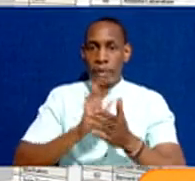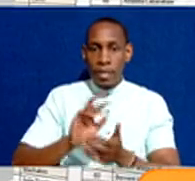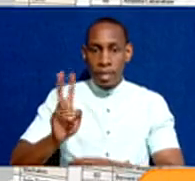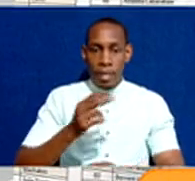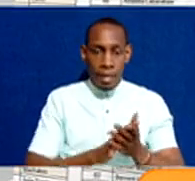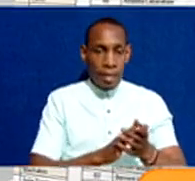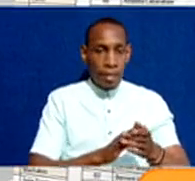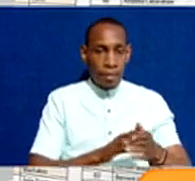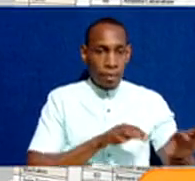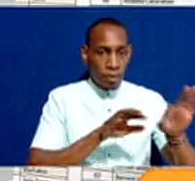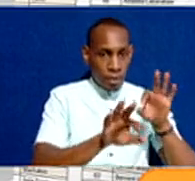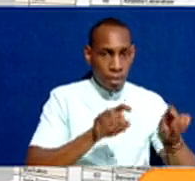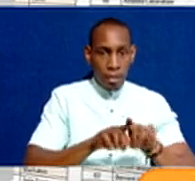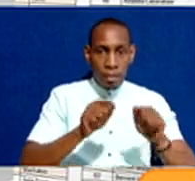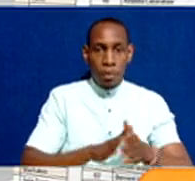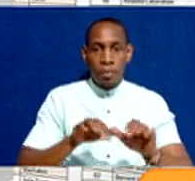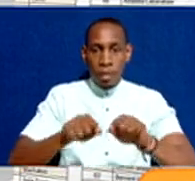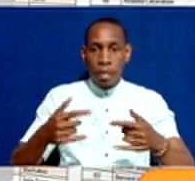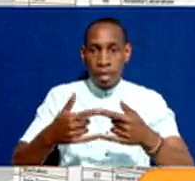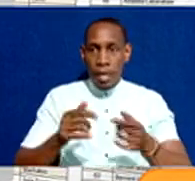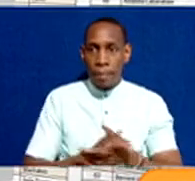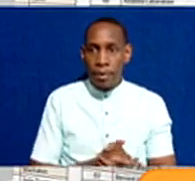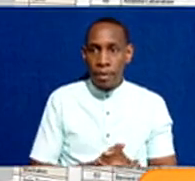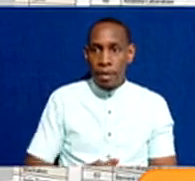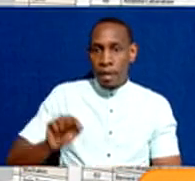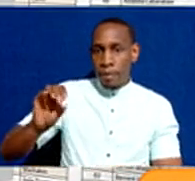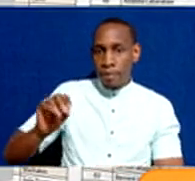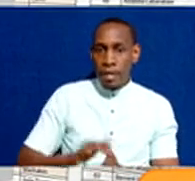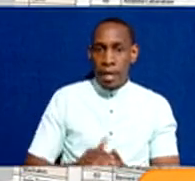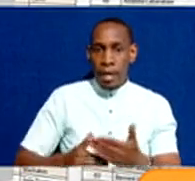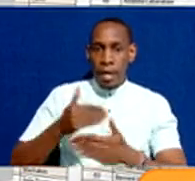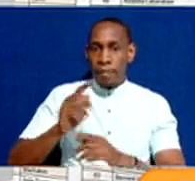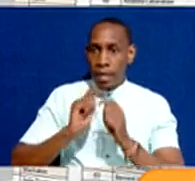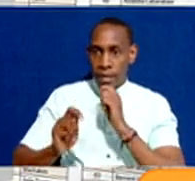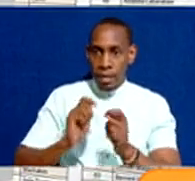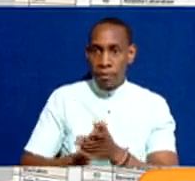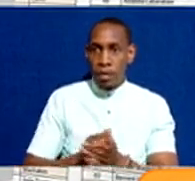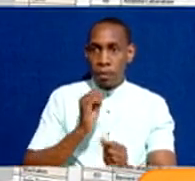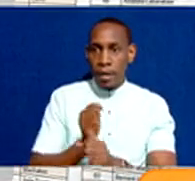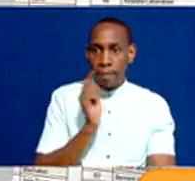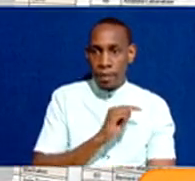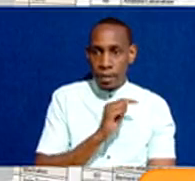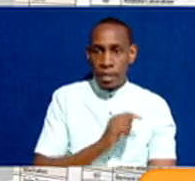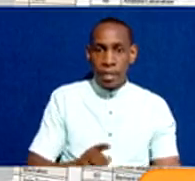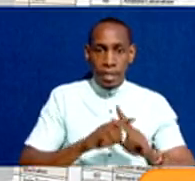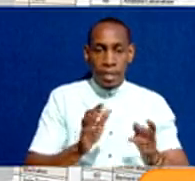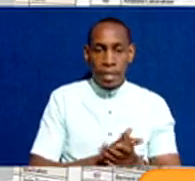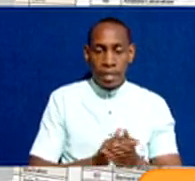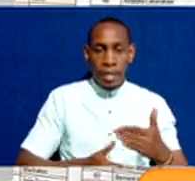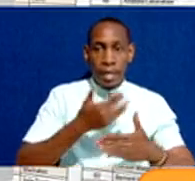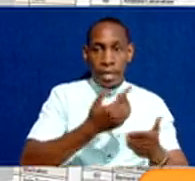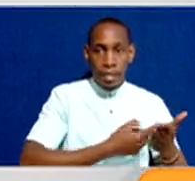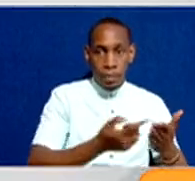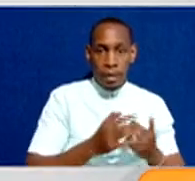pili ya mchujo ili kujaza nafasi 50 zilizoko baada ya mahojiano yatakayoandaliwa kuanzia juma